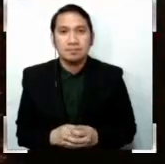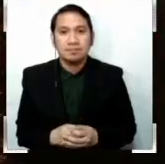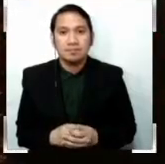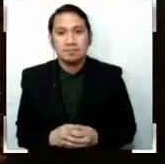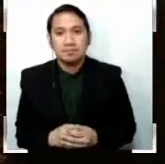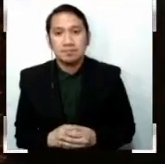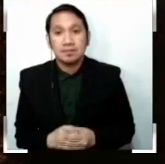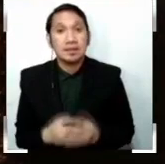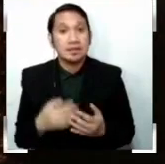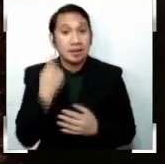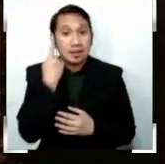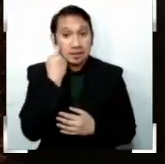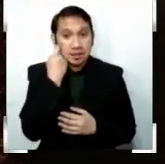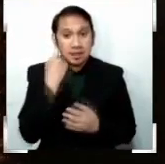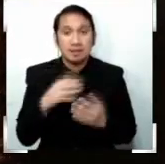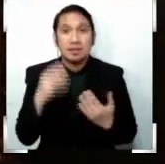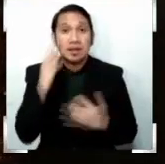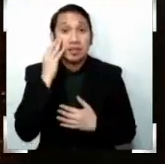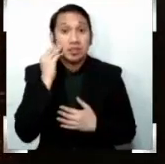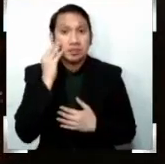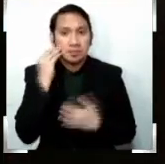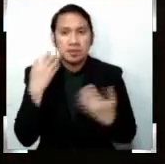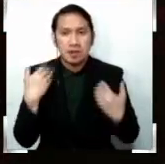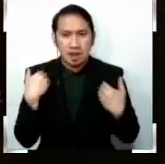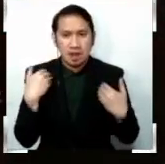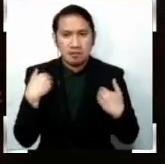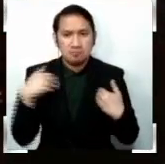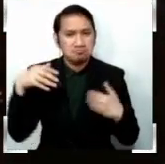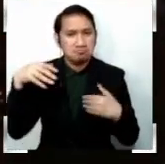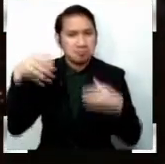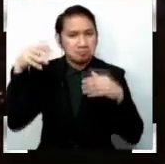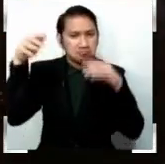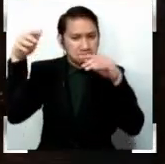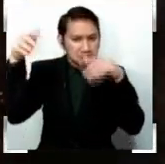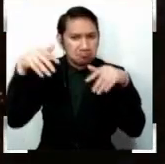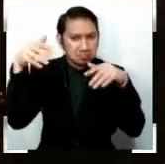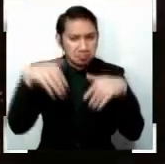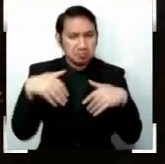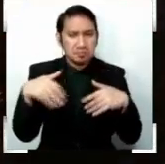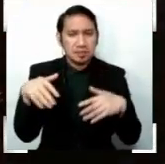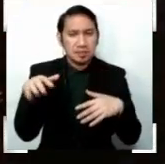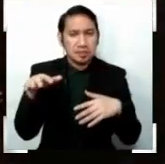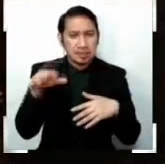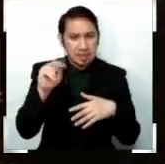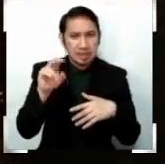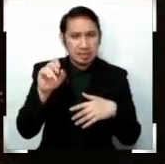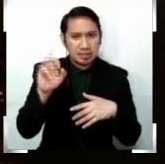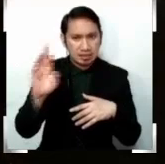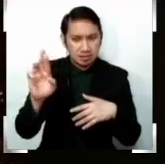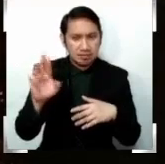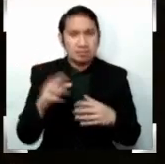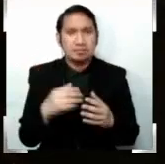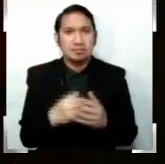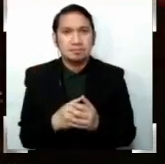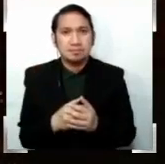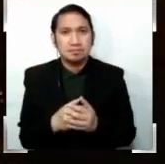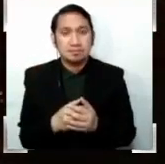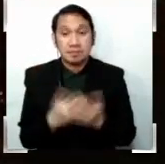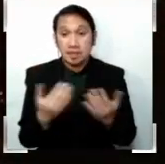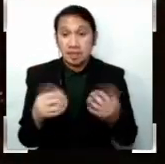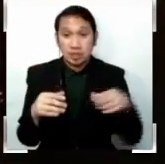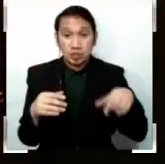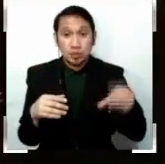Kanina naman ay nakaranas ng mahinang pag-ulan sa ilang bahagi ng Metro Manila, partikular na yung mga nadaanan natin sa Quezon City